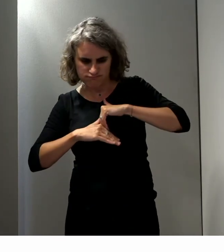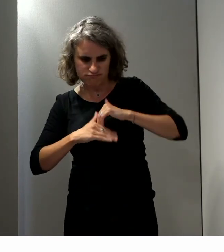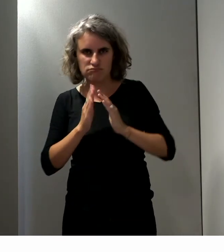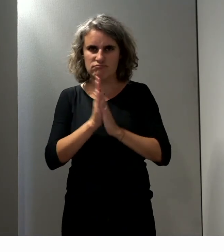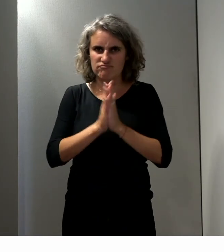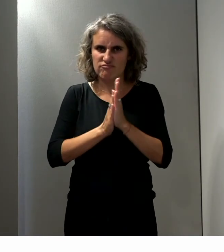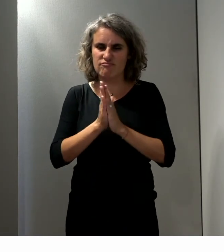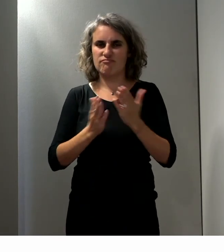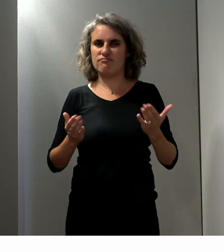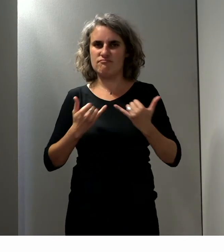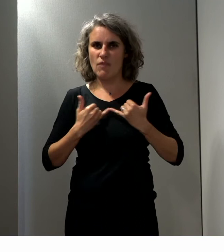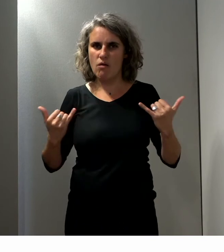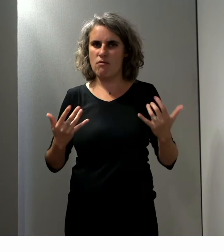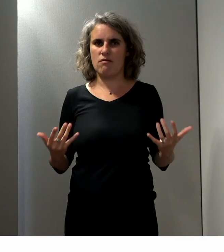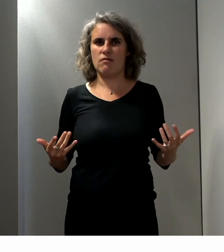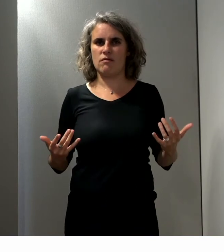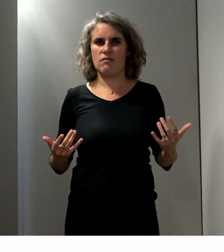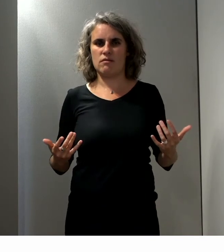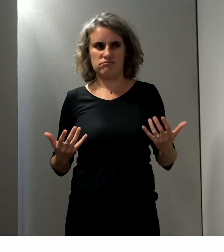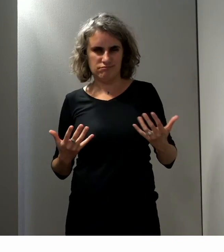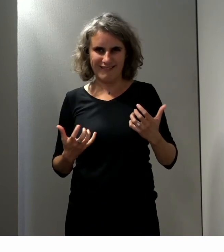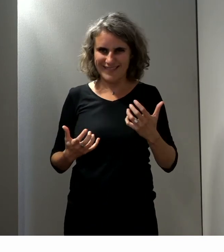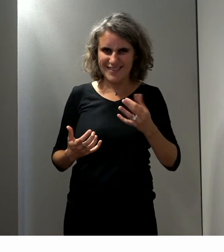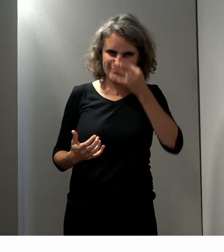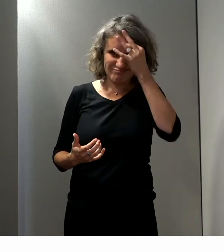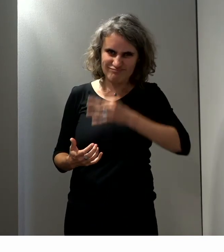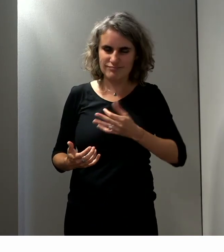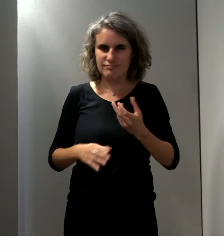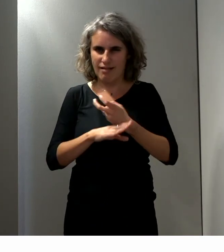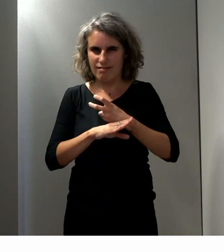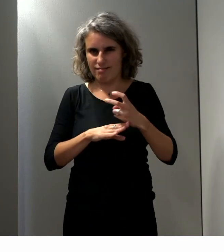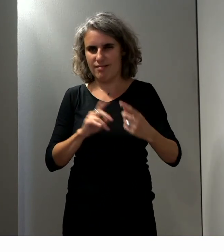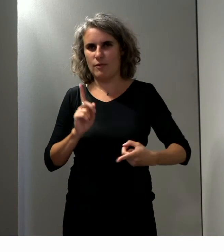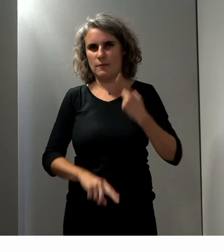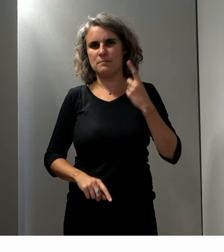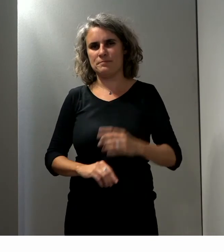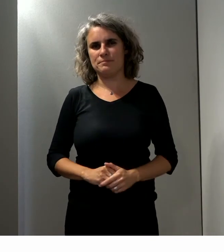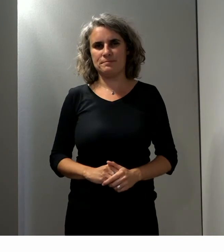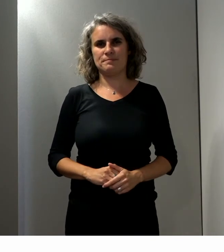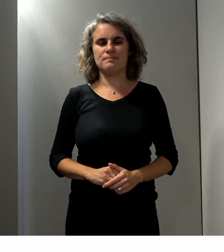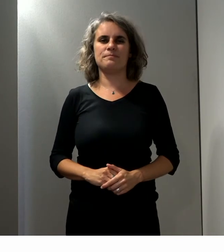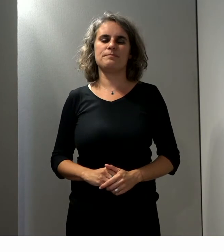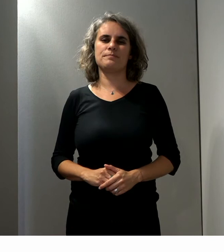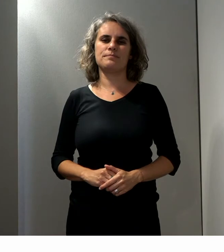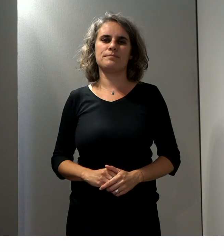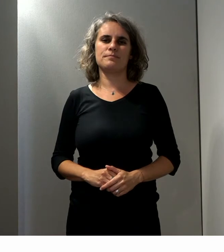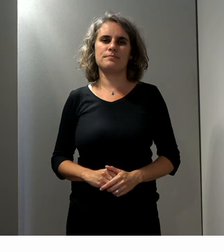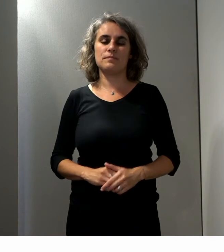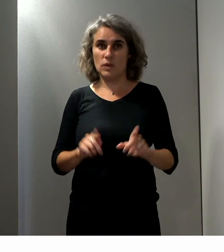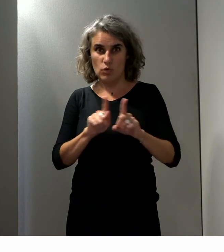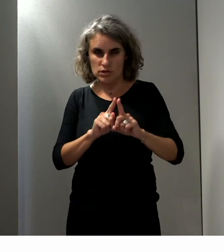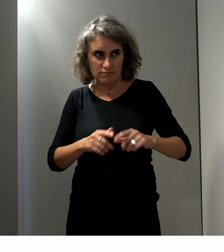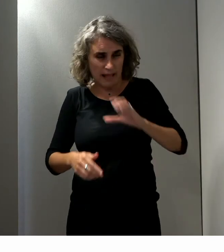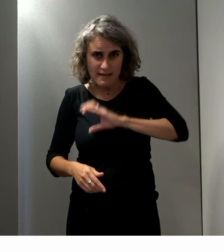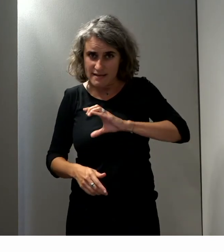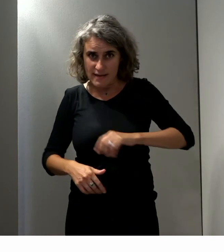cette motivation et ce goût du risque un petit peu aussi. Et puis mettre toutes ces chances de son côté.